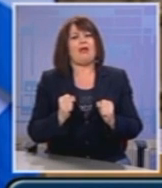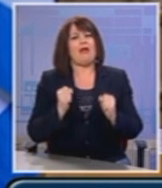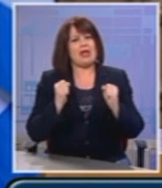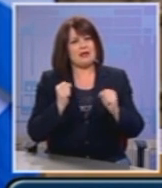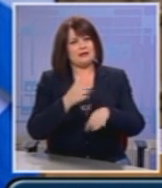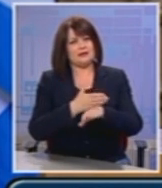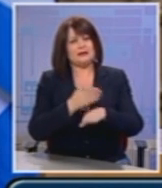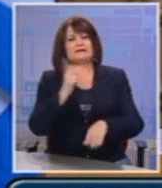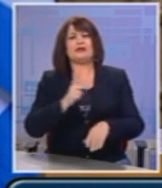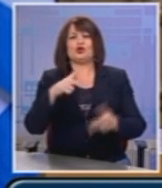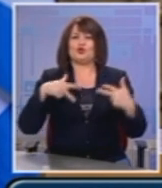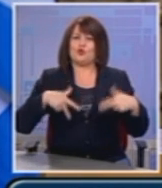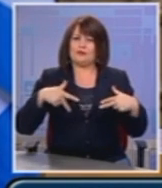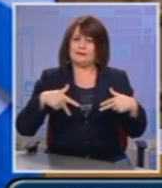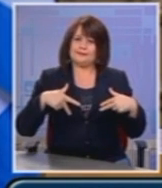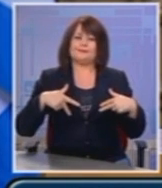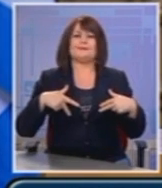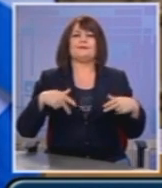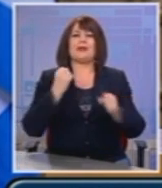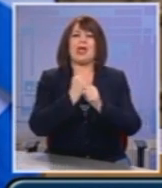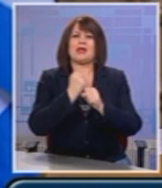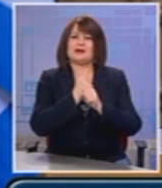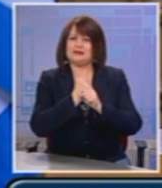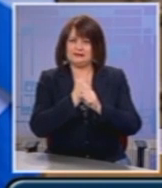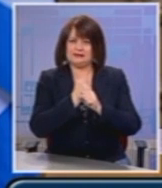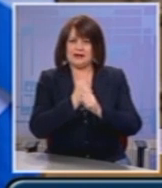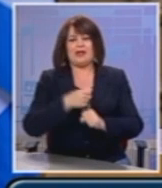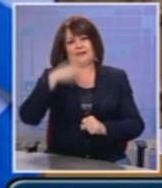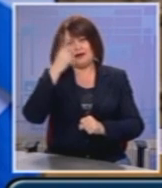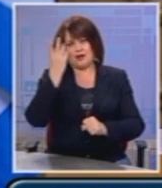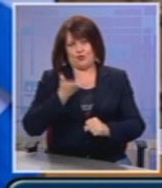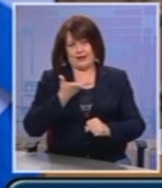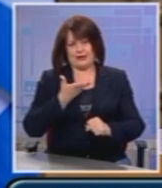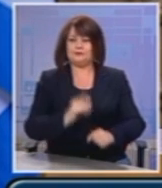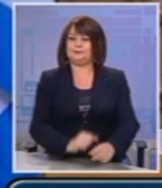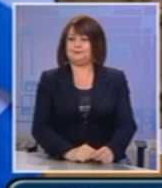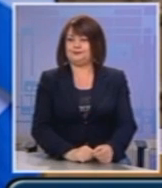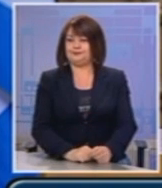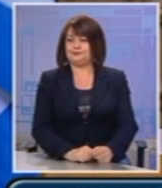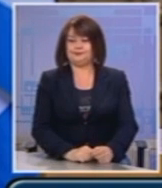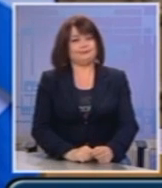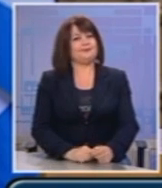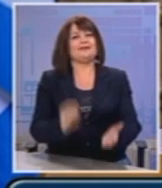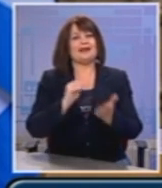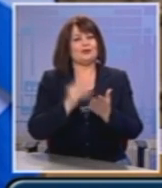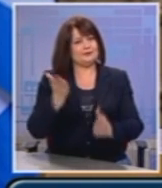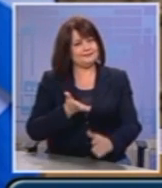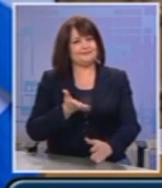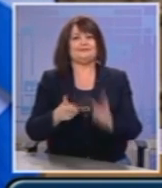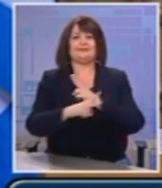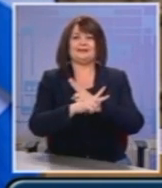κοινωνικού κράτους και των εργασιακών δικαιωμάτων είναι μαζί μας και ο